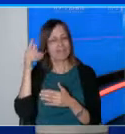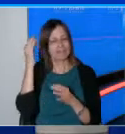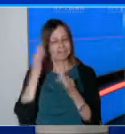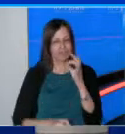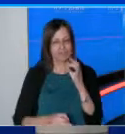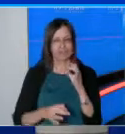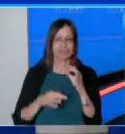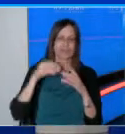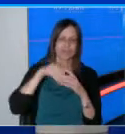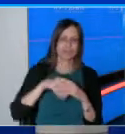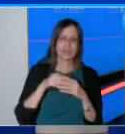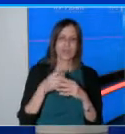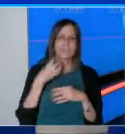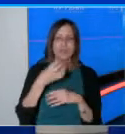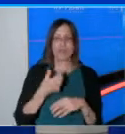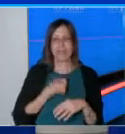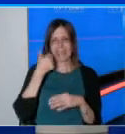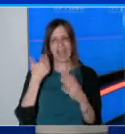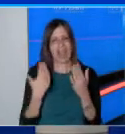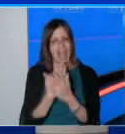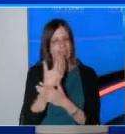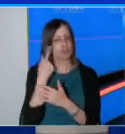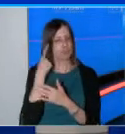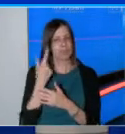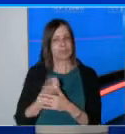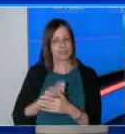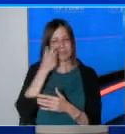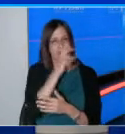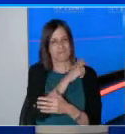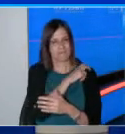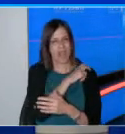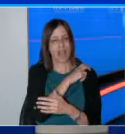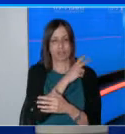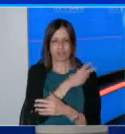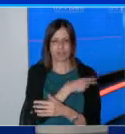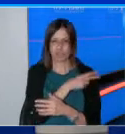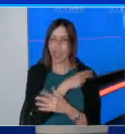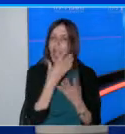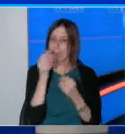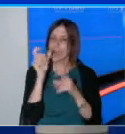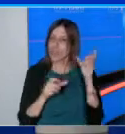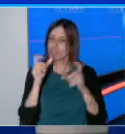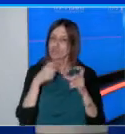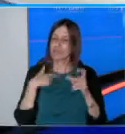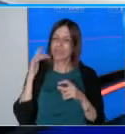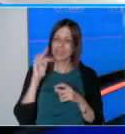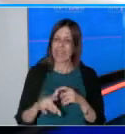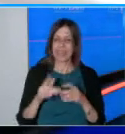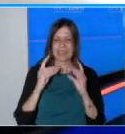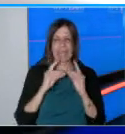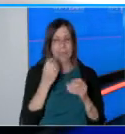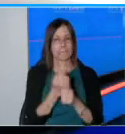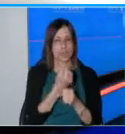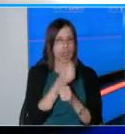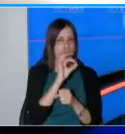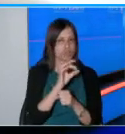ולפנים. מינוי מנכ״ל חדש, אנחנו שומעים שהמנכ״ל, שהמפכ״ל, סליחה, הרבה אנשים יוצאים נגד הדרך פעולה שלו. ואז